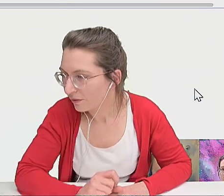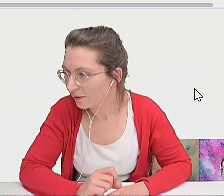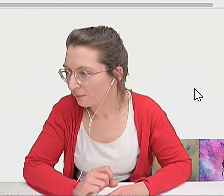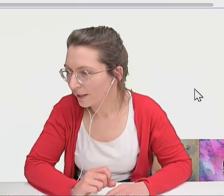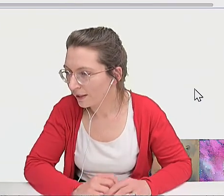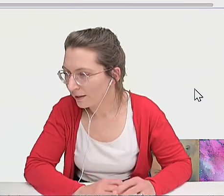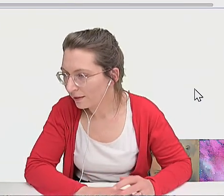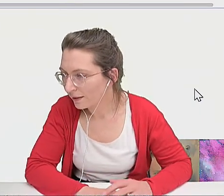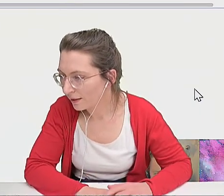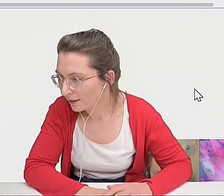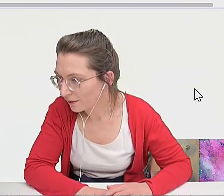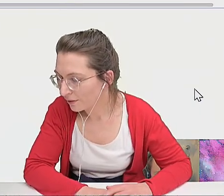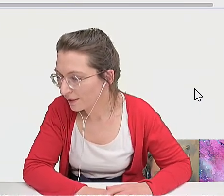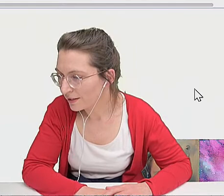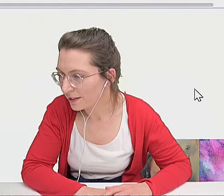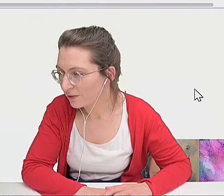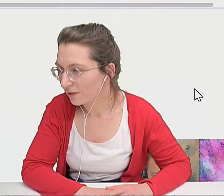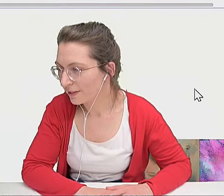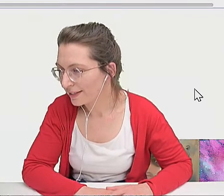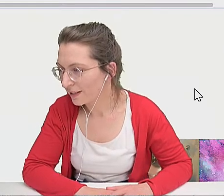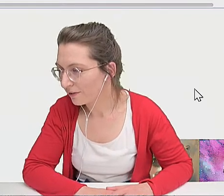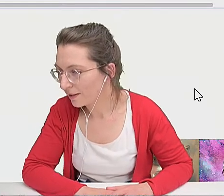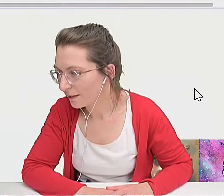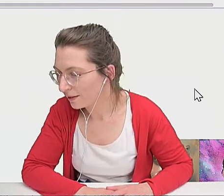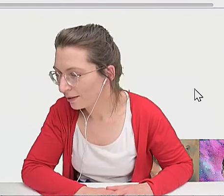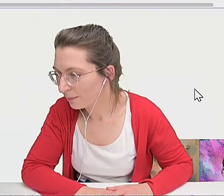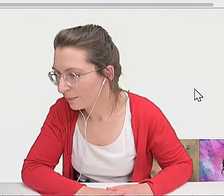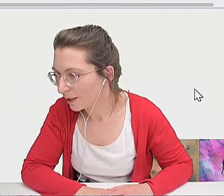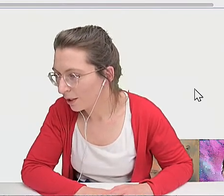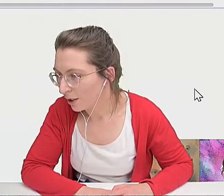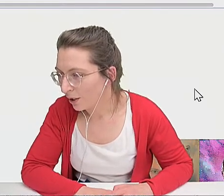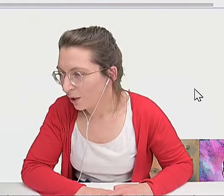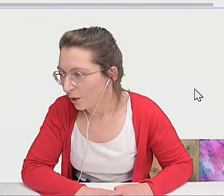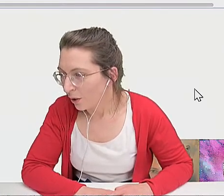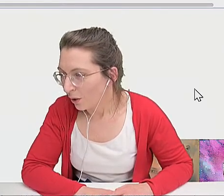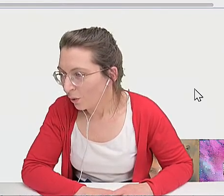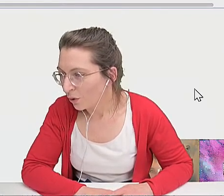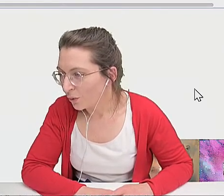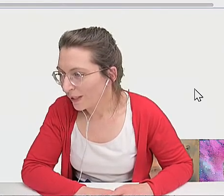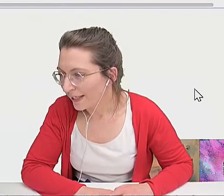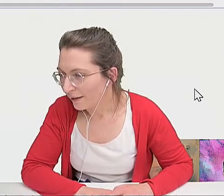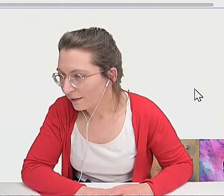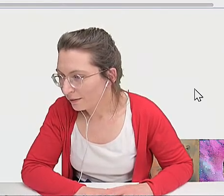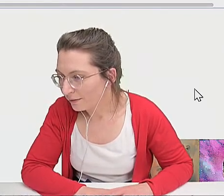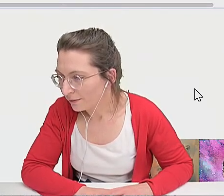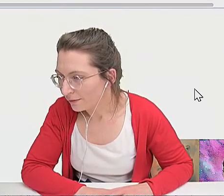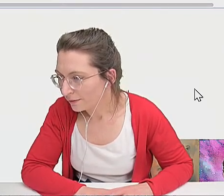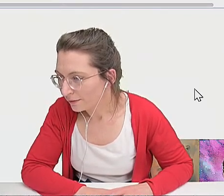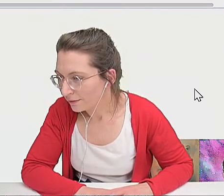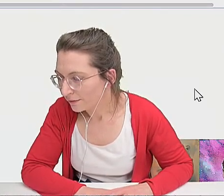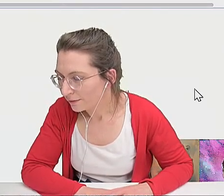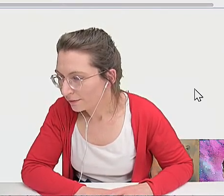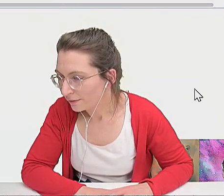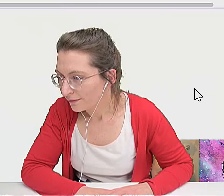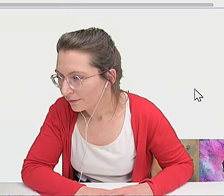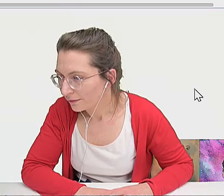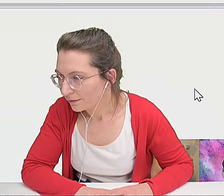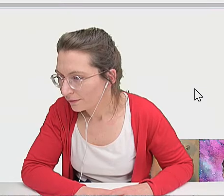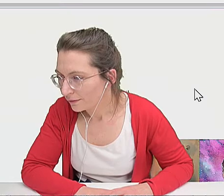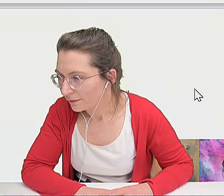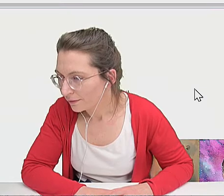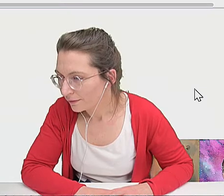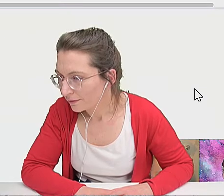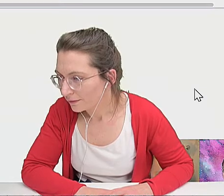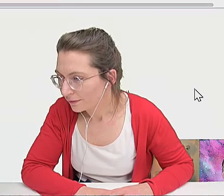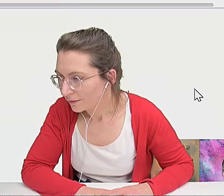1, 2, 3, 4, 5, 6 Mal, also nicht 10, sondern 6 eingeben. Ja. Und nur gehe. Mhm.